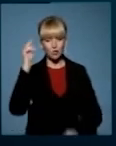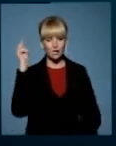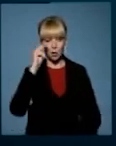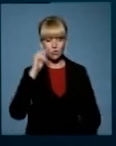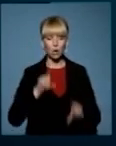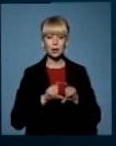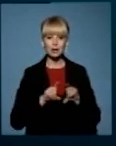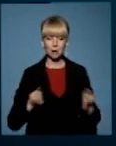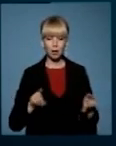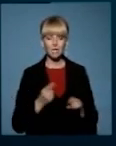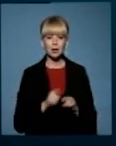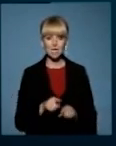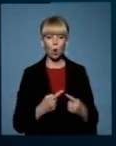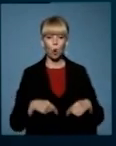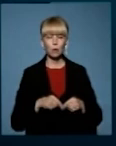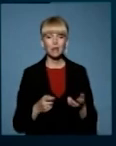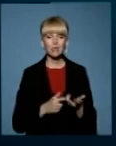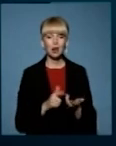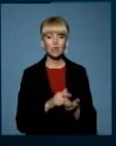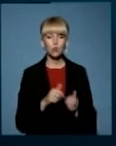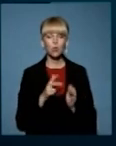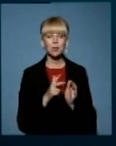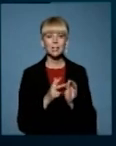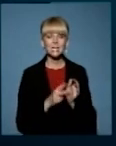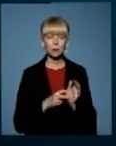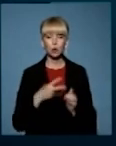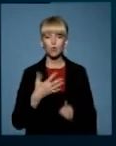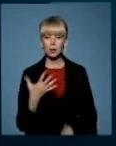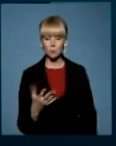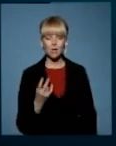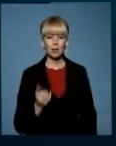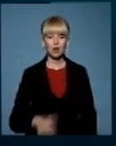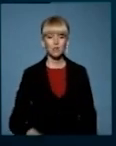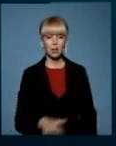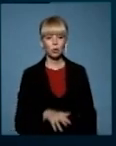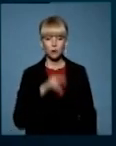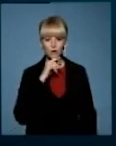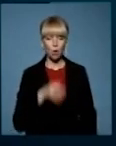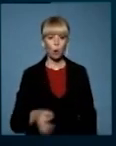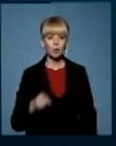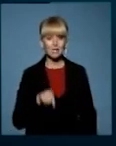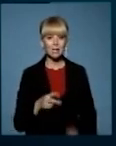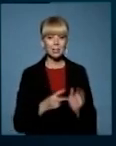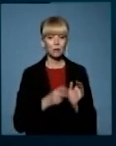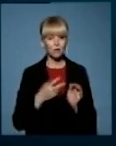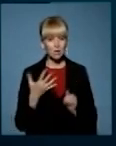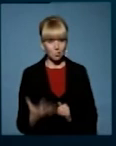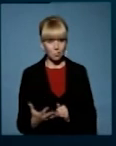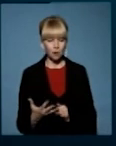заклади. Цих об'єктів налічується 725 на території Чернівецької області. З цих